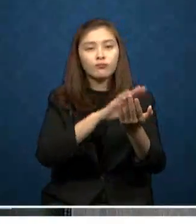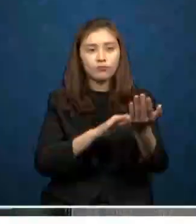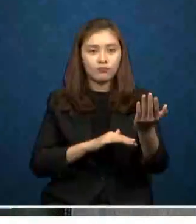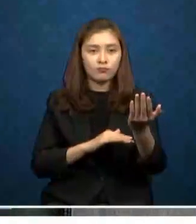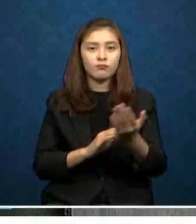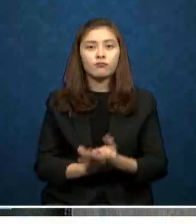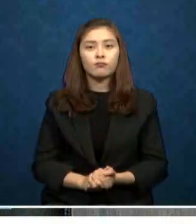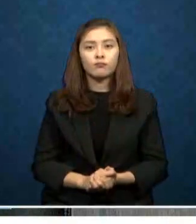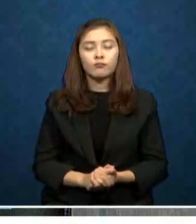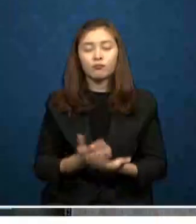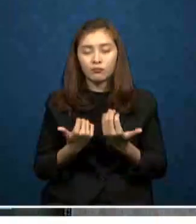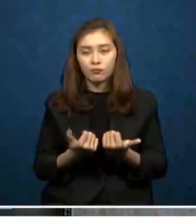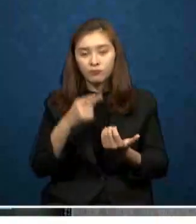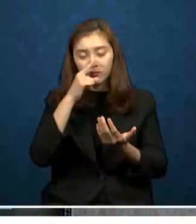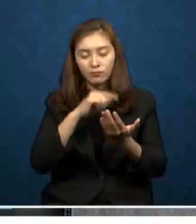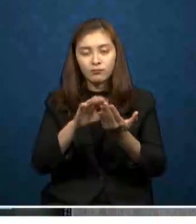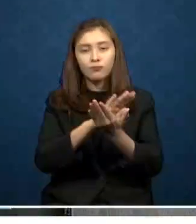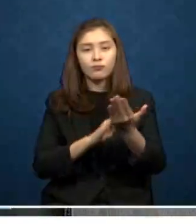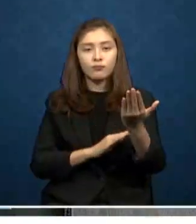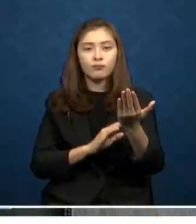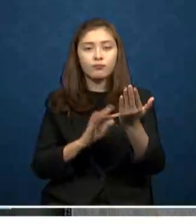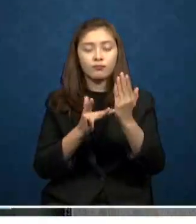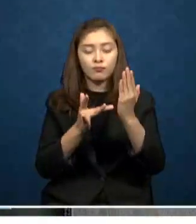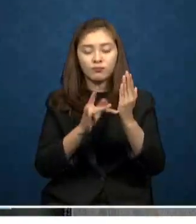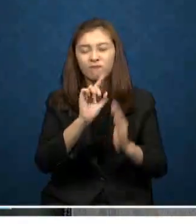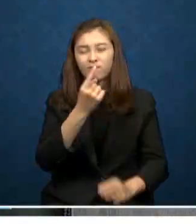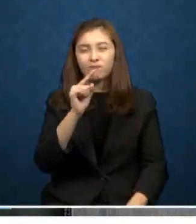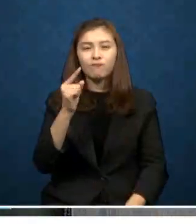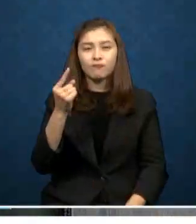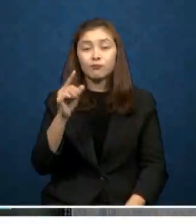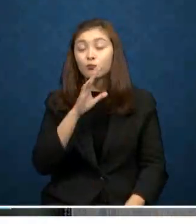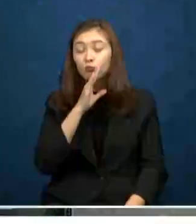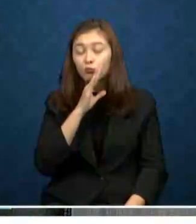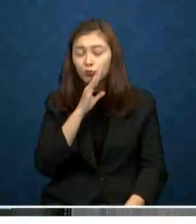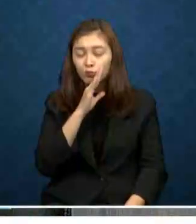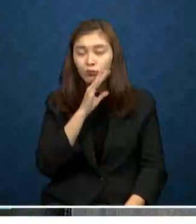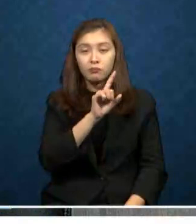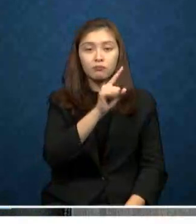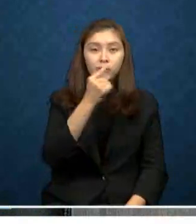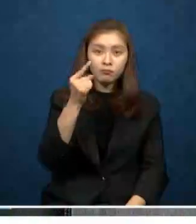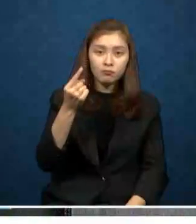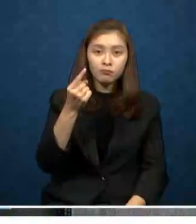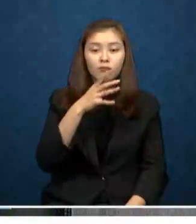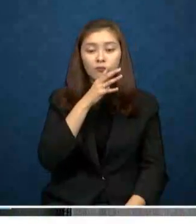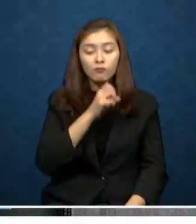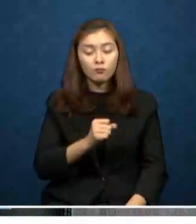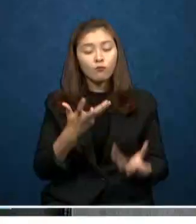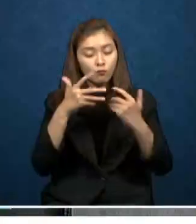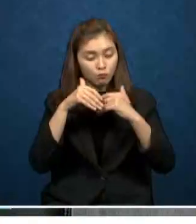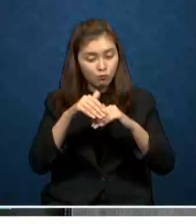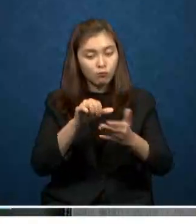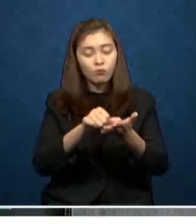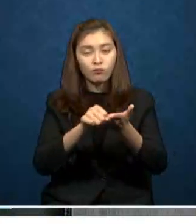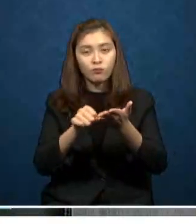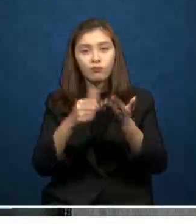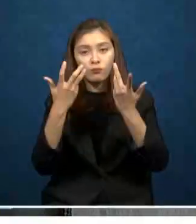กสมัยใหม่เนี่ยมันสามารถจะดัดแปลงงานเหล่านี้ไปในรูปต่างๆได้มากมายมหาศาลแ